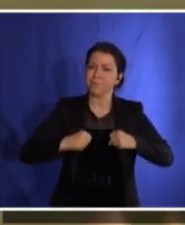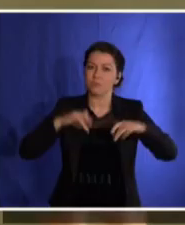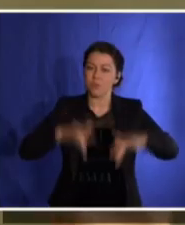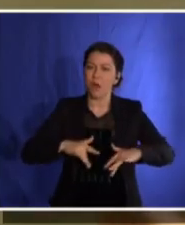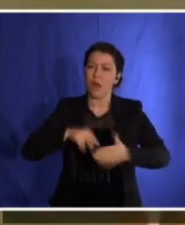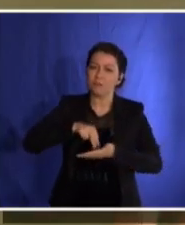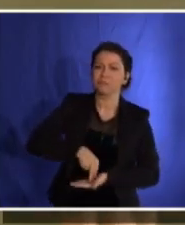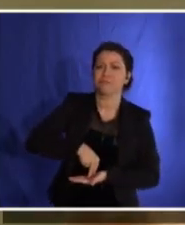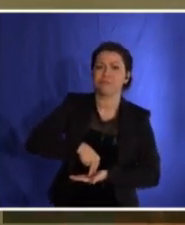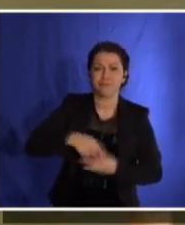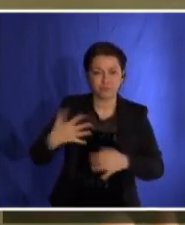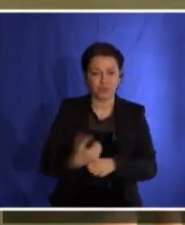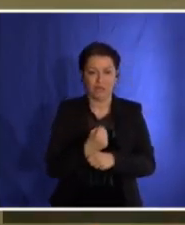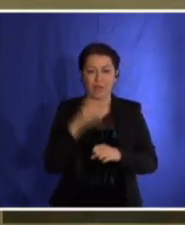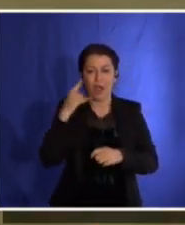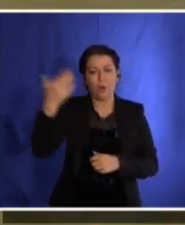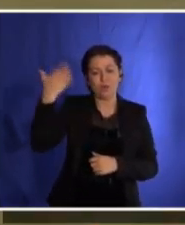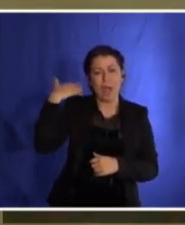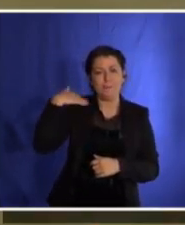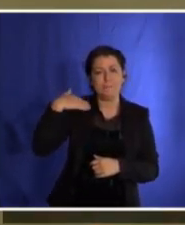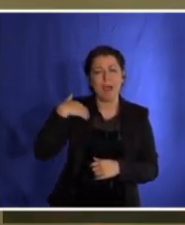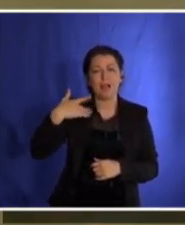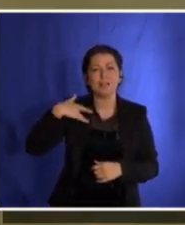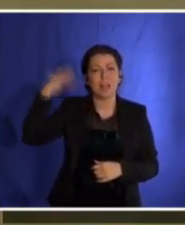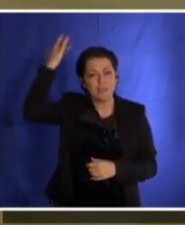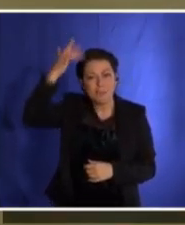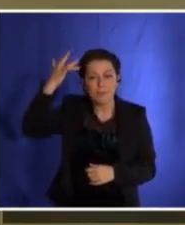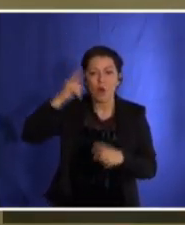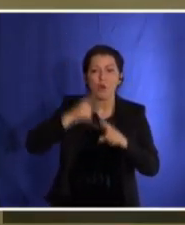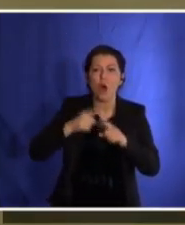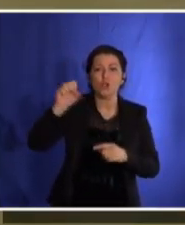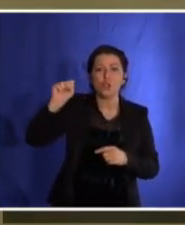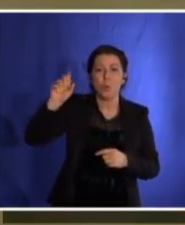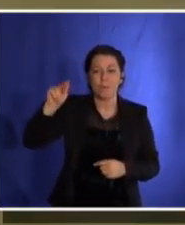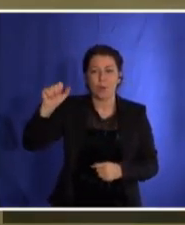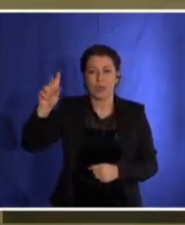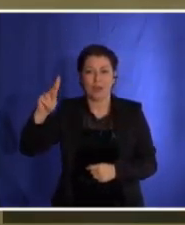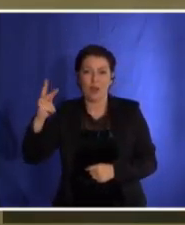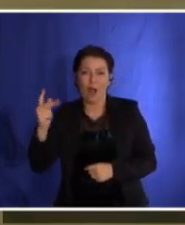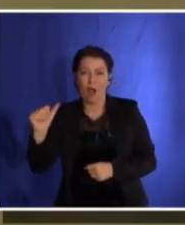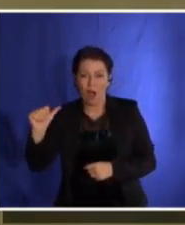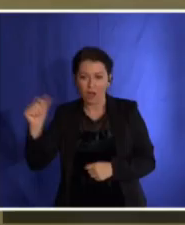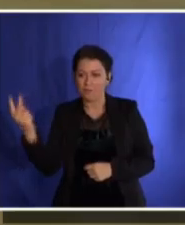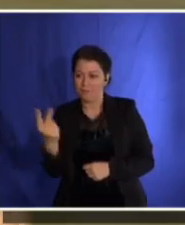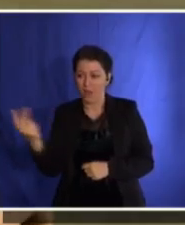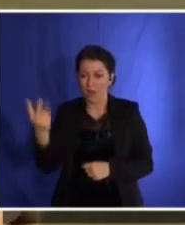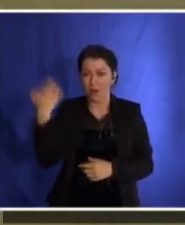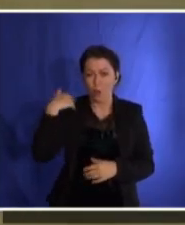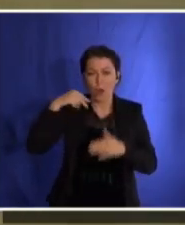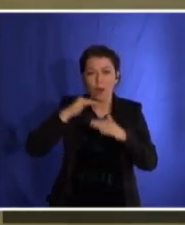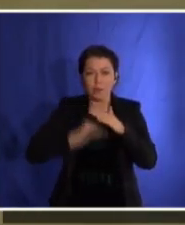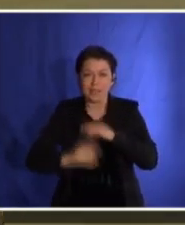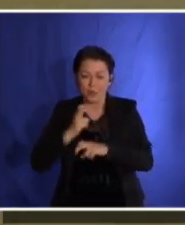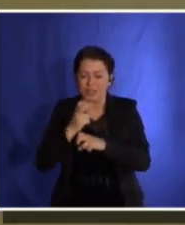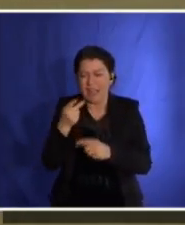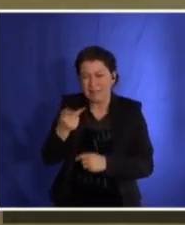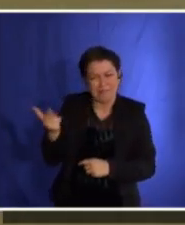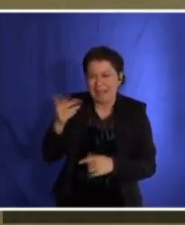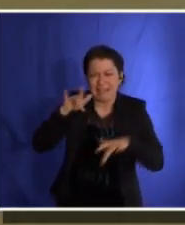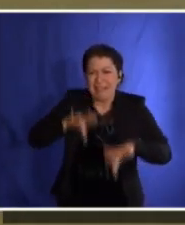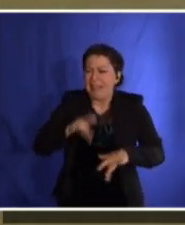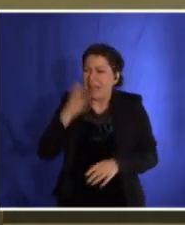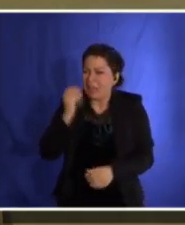Erwin Bröll und dem Wolfgang Sobotka gemeinsam hat. Also das dürfte irgendwie in Niederösterreich irgendwie so in den Genen liegen.